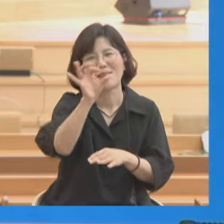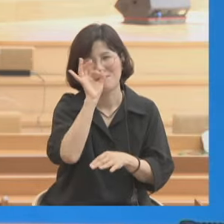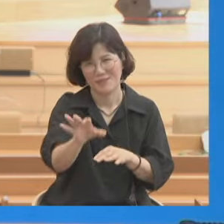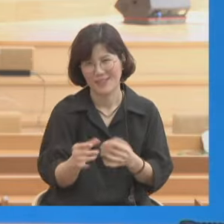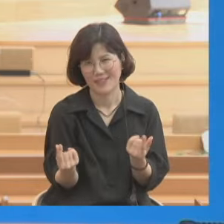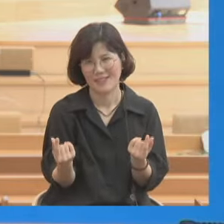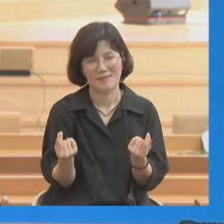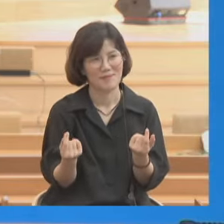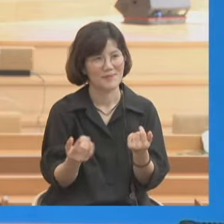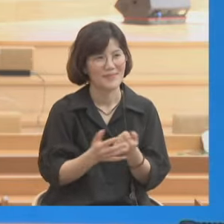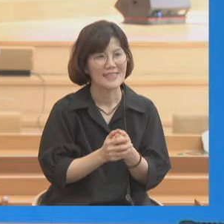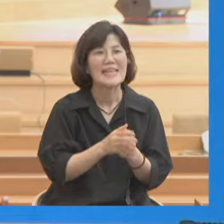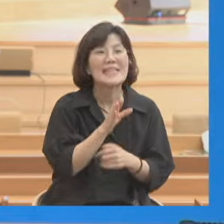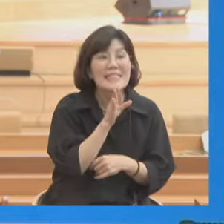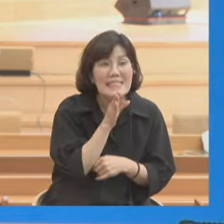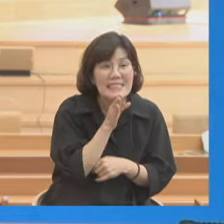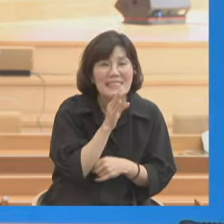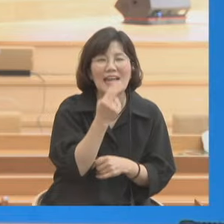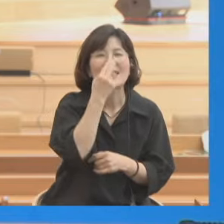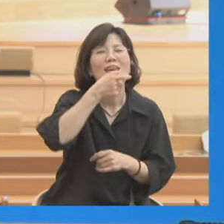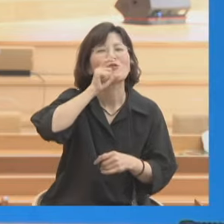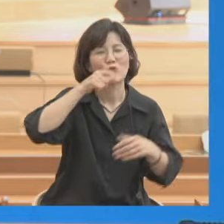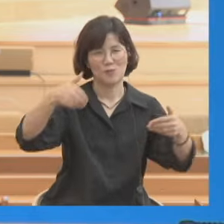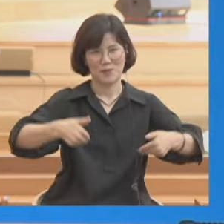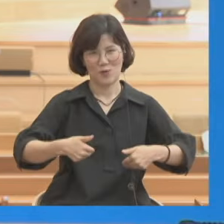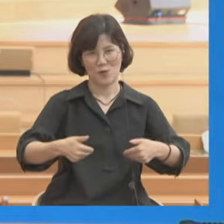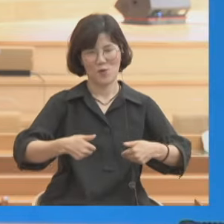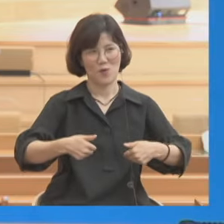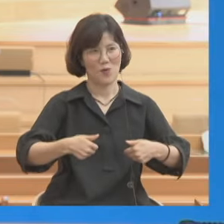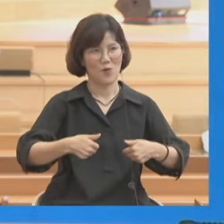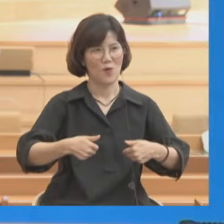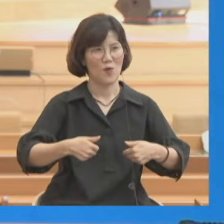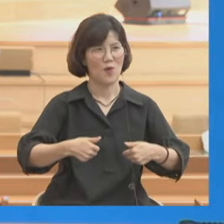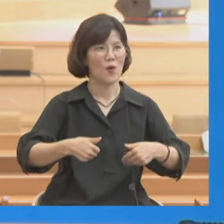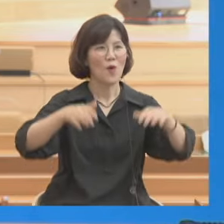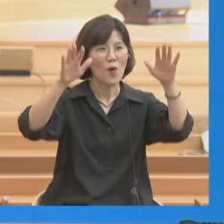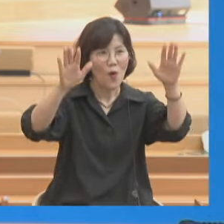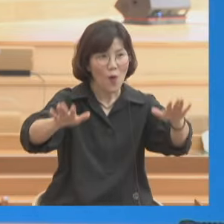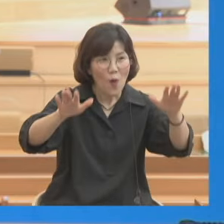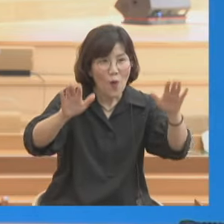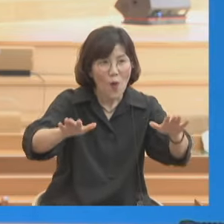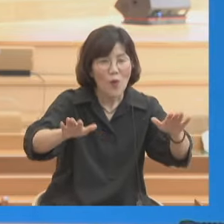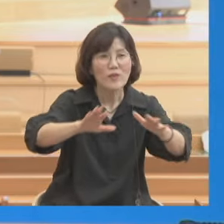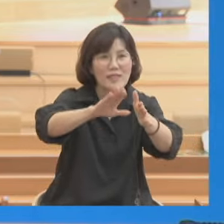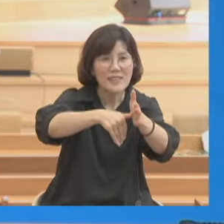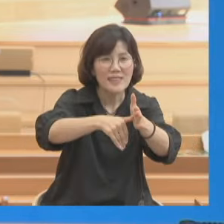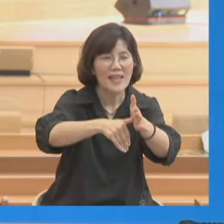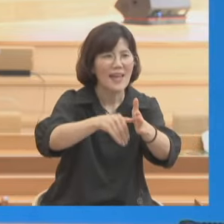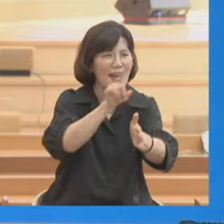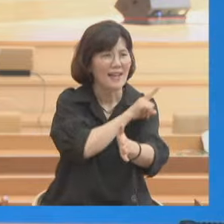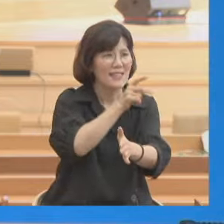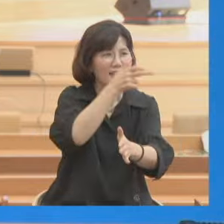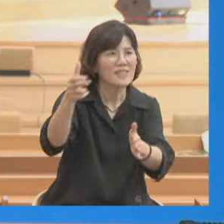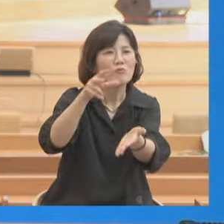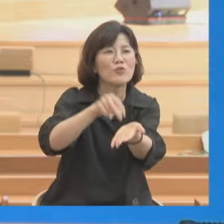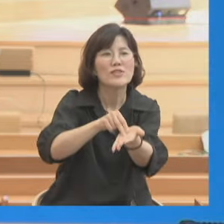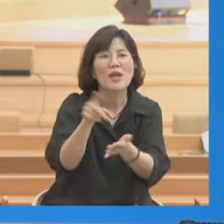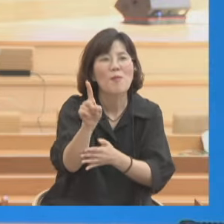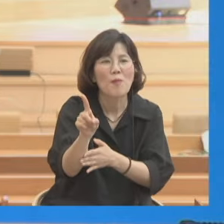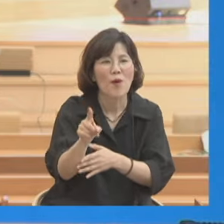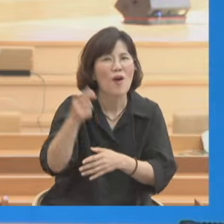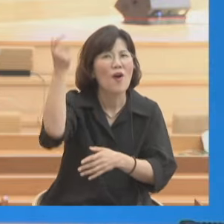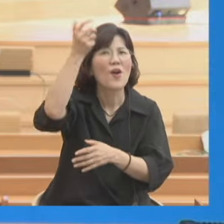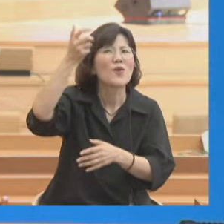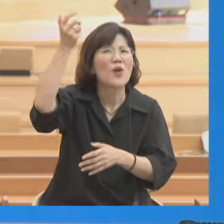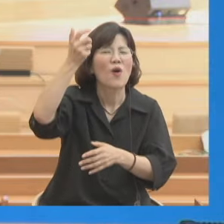믿습니다. 진짜 생수가 필요한 줄 믿습니다. 여러분, 오늘날 우리 시대의 가장 큰 문제가 뭐예요?